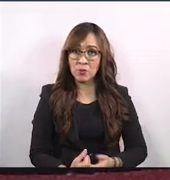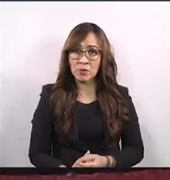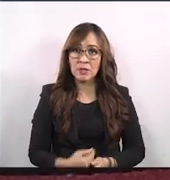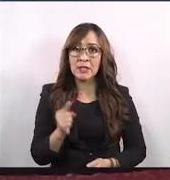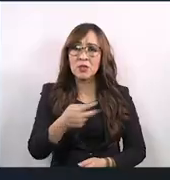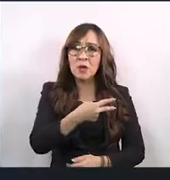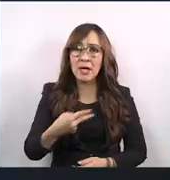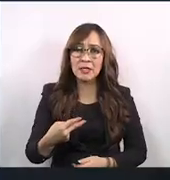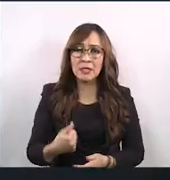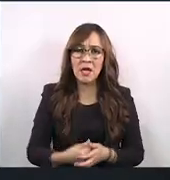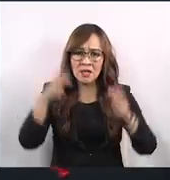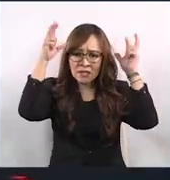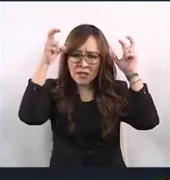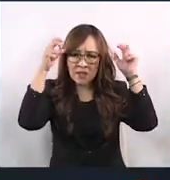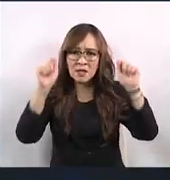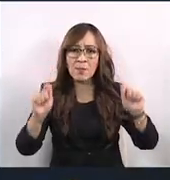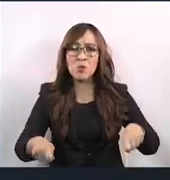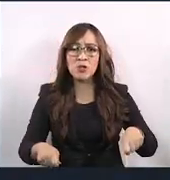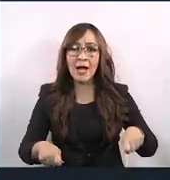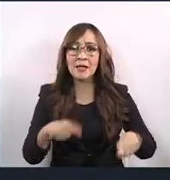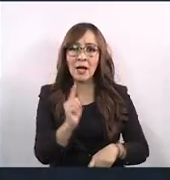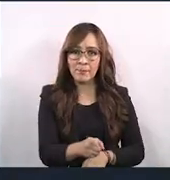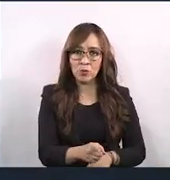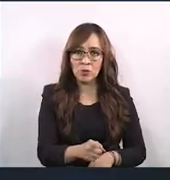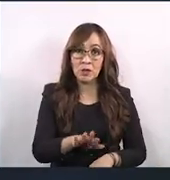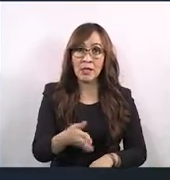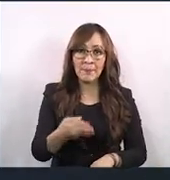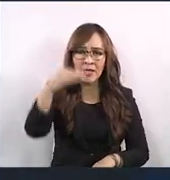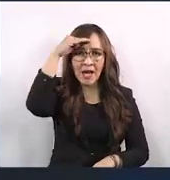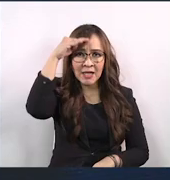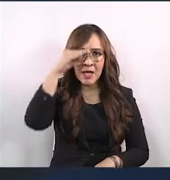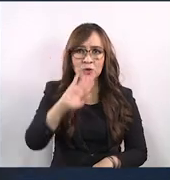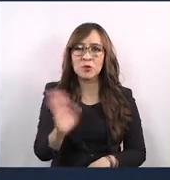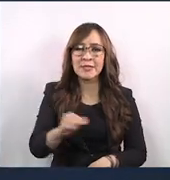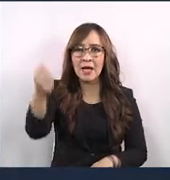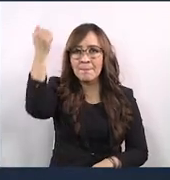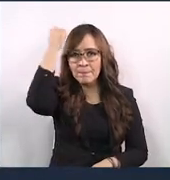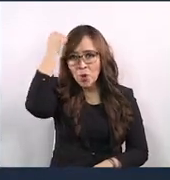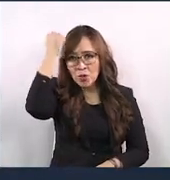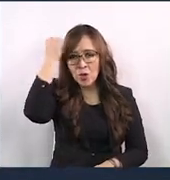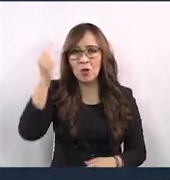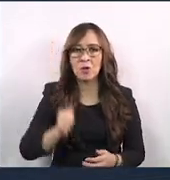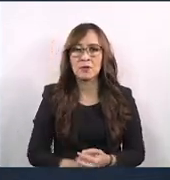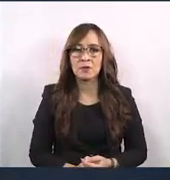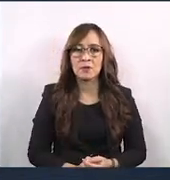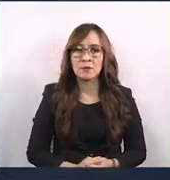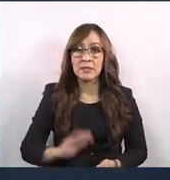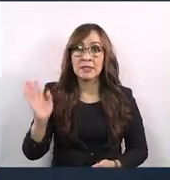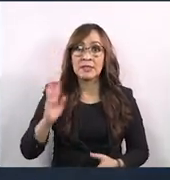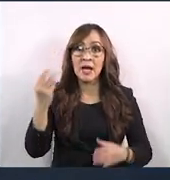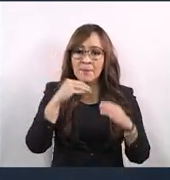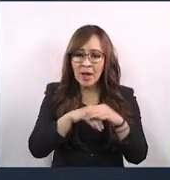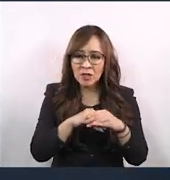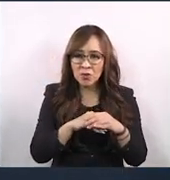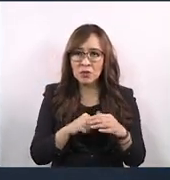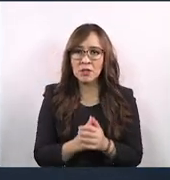berarti iblis sedang memakai hidup tapi pria-pria juga jangan bodoh Hai pria-pria jangan masuk pada